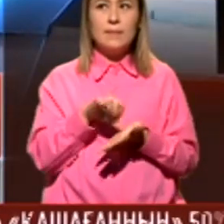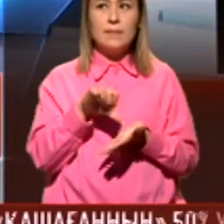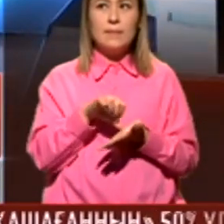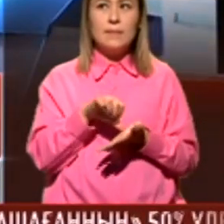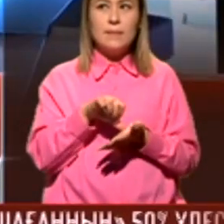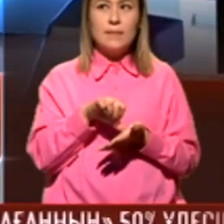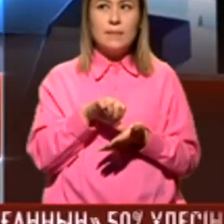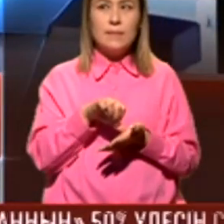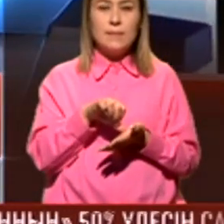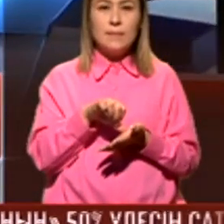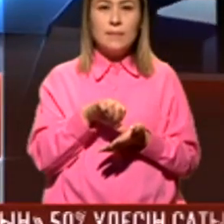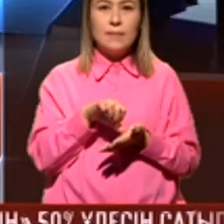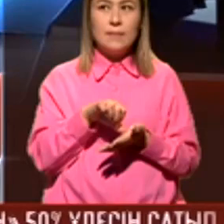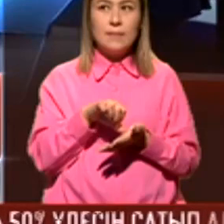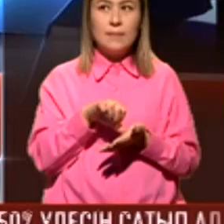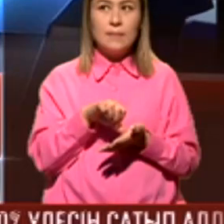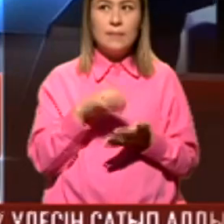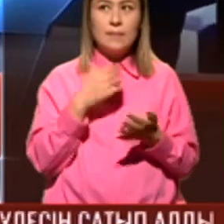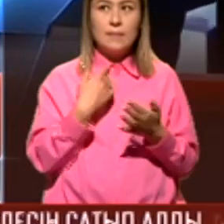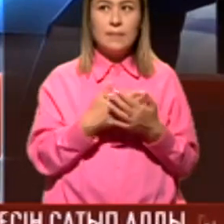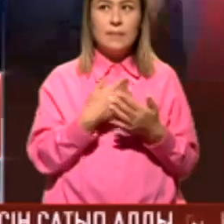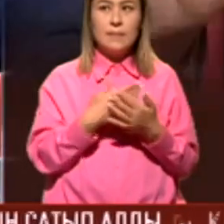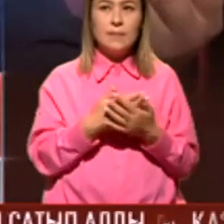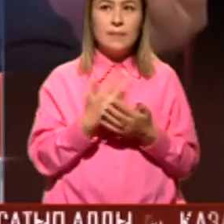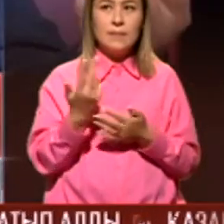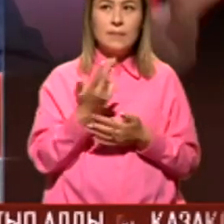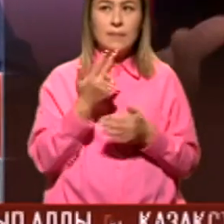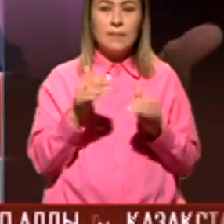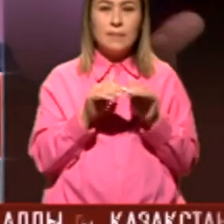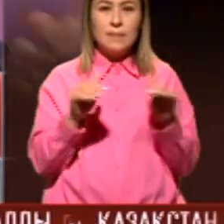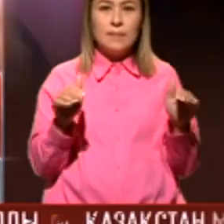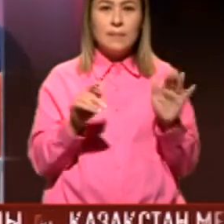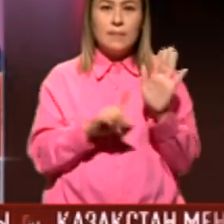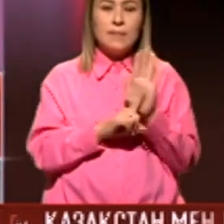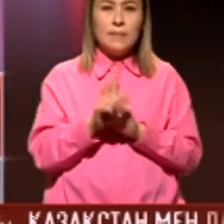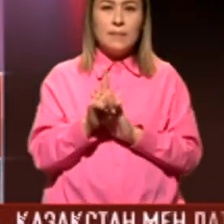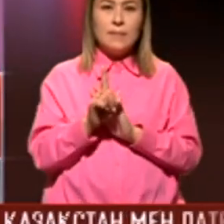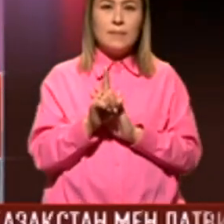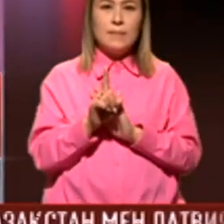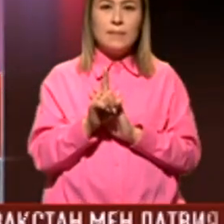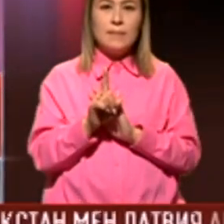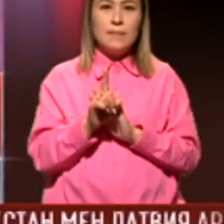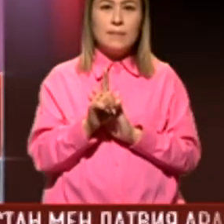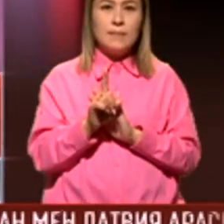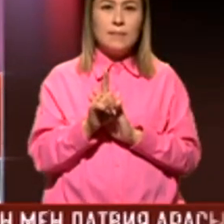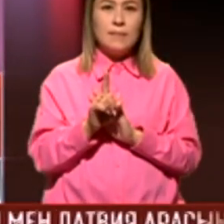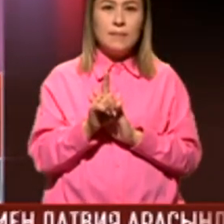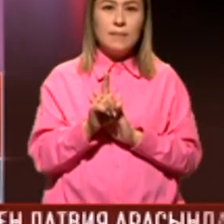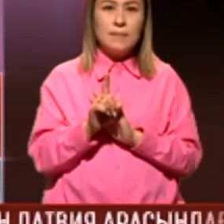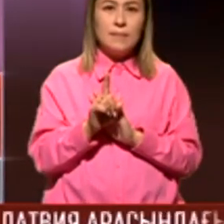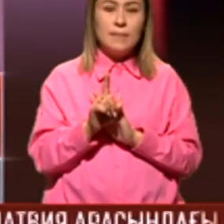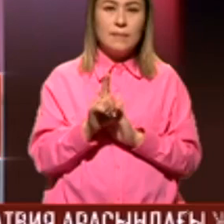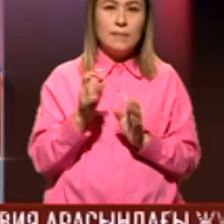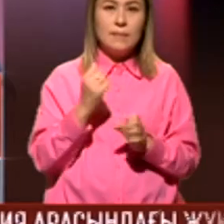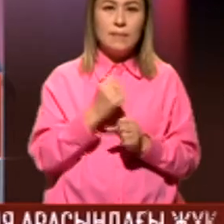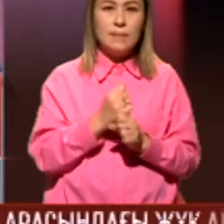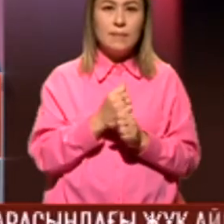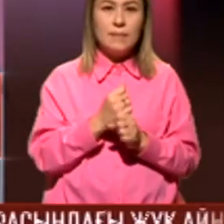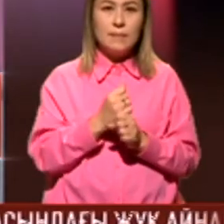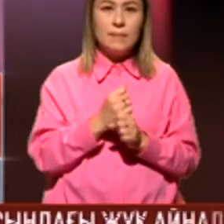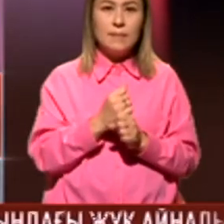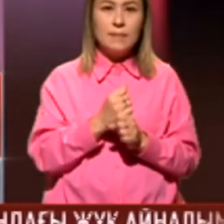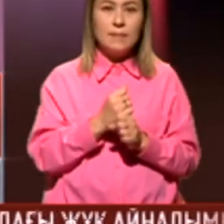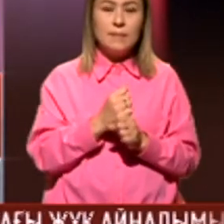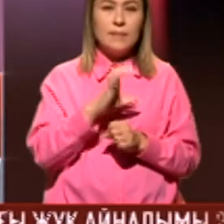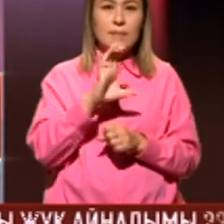ішкі фактор ретінде болды ма? Мысалы қазір 3-ші кезекке шыққалы отыр. Міне алдағы съезінде. Осы кезде